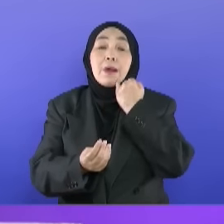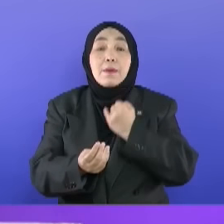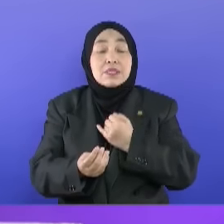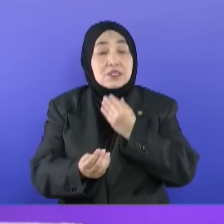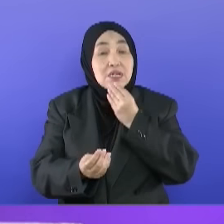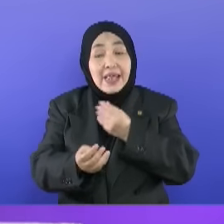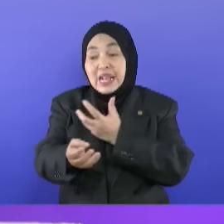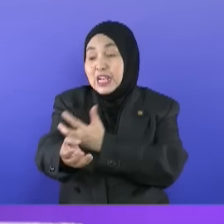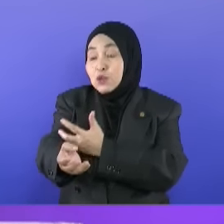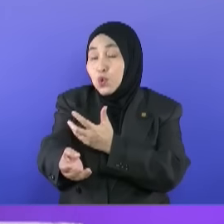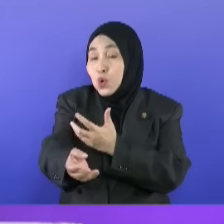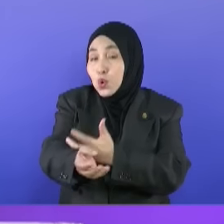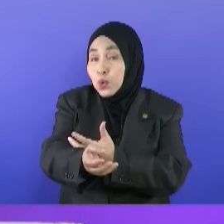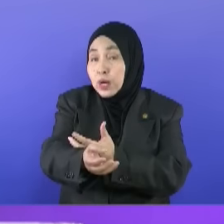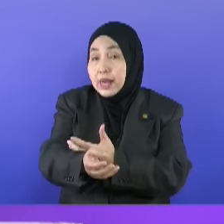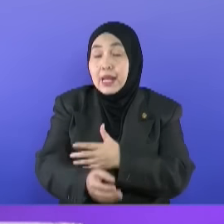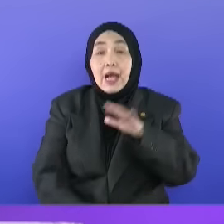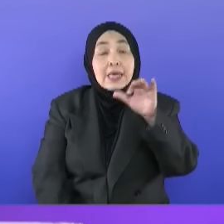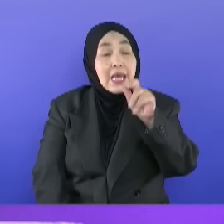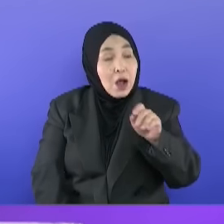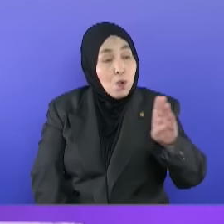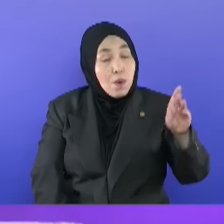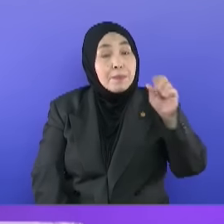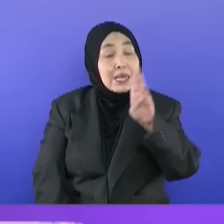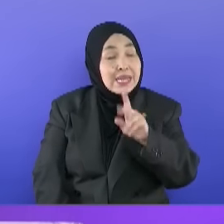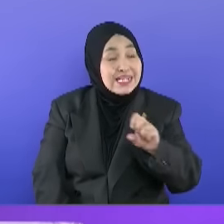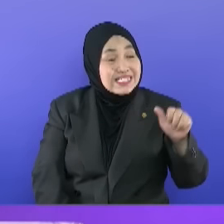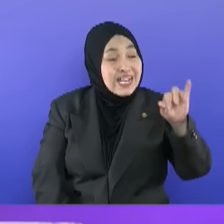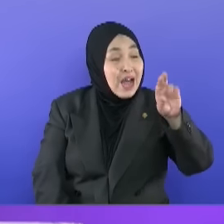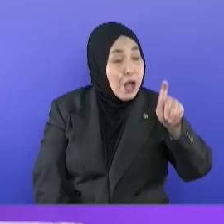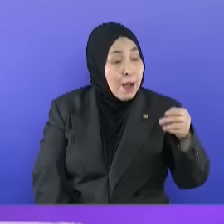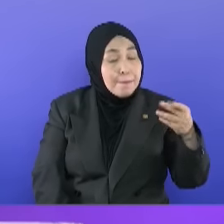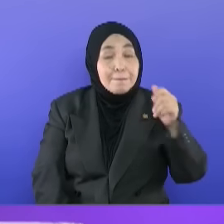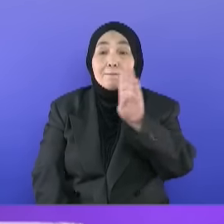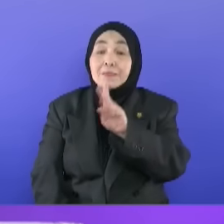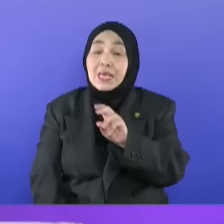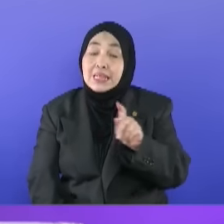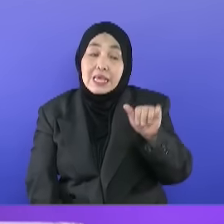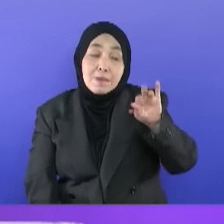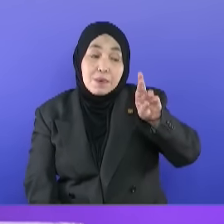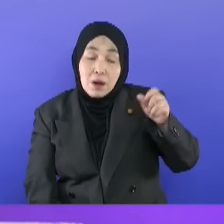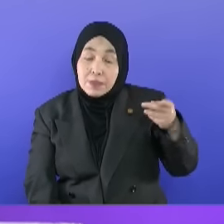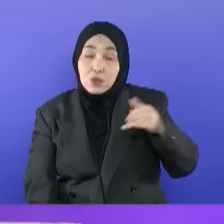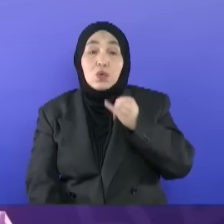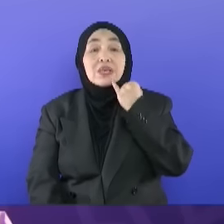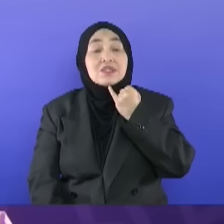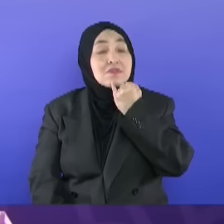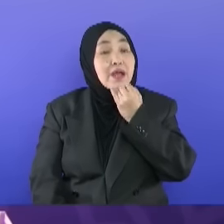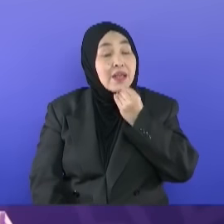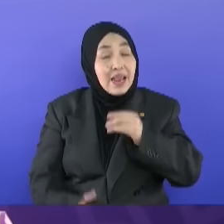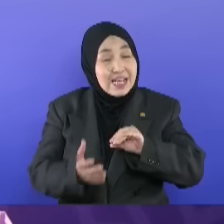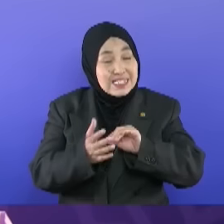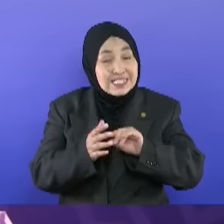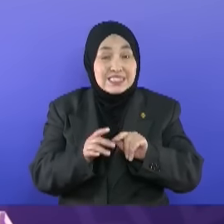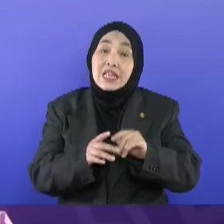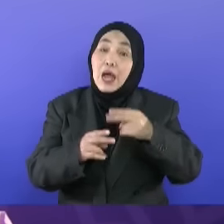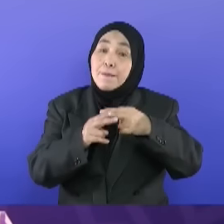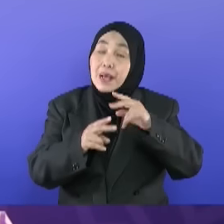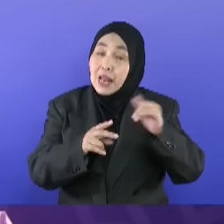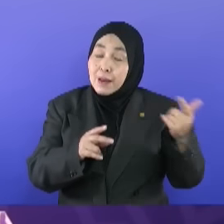daripada Israel. Nama lain bagi Yaakub bin Ishak bin Ibrahim. Ya. Jadi itu kita tahu Israel asalnya ustaz. Ya, nama lain